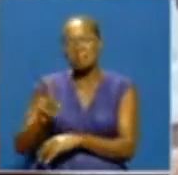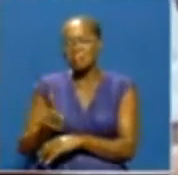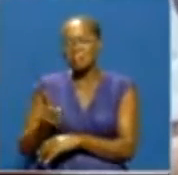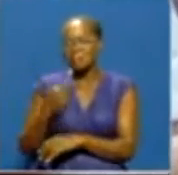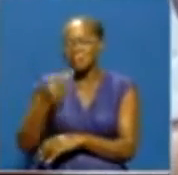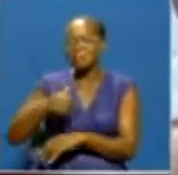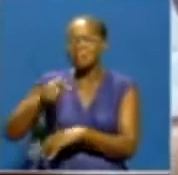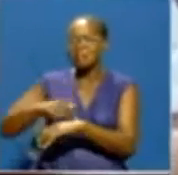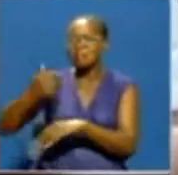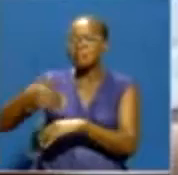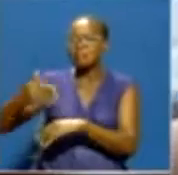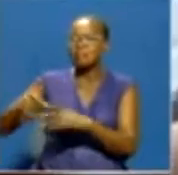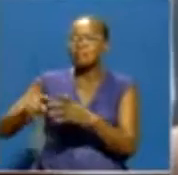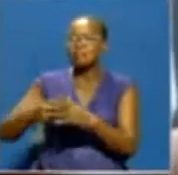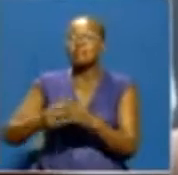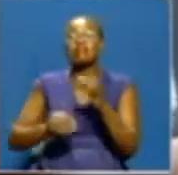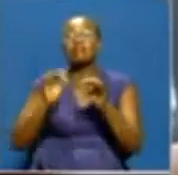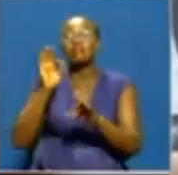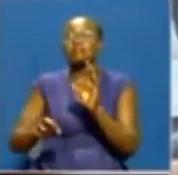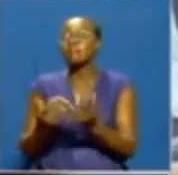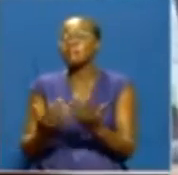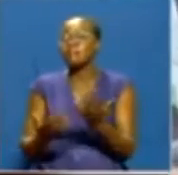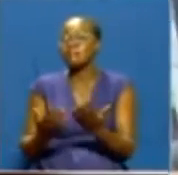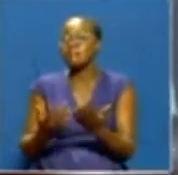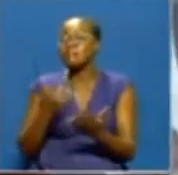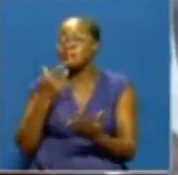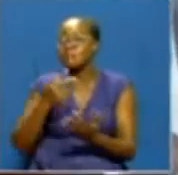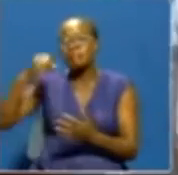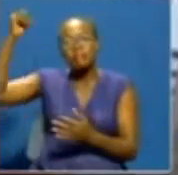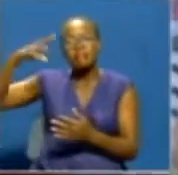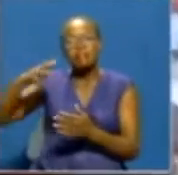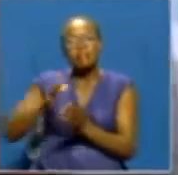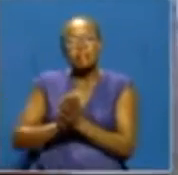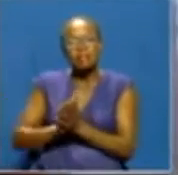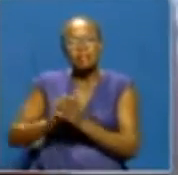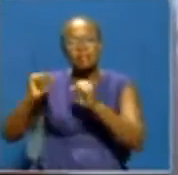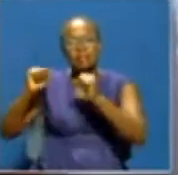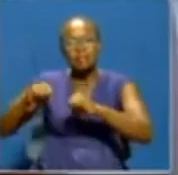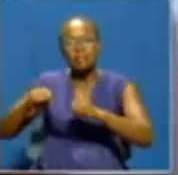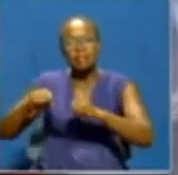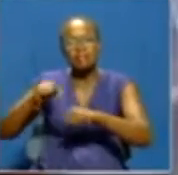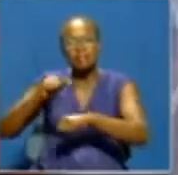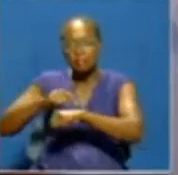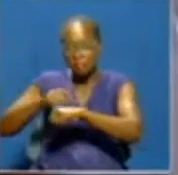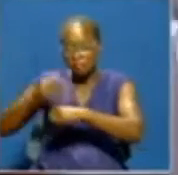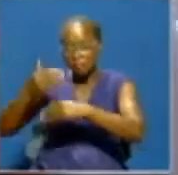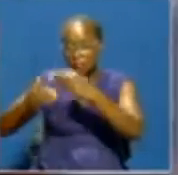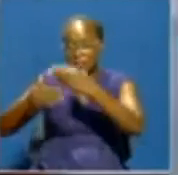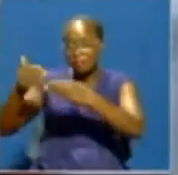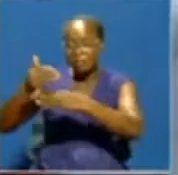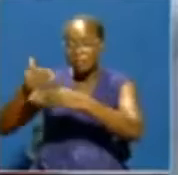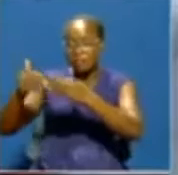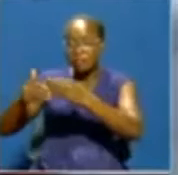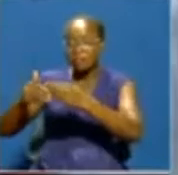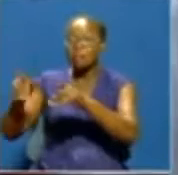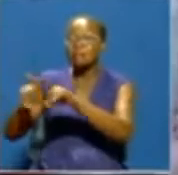wakati walianza upande huu wakachoma, kulipochomeka tuliambiwa ni stima. So we agreed with them, tulipojenga usiku huo,